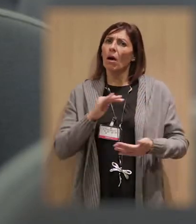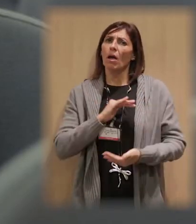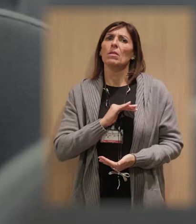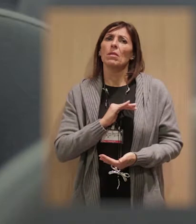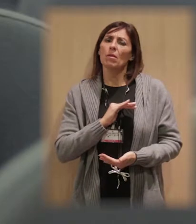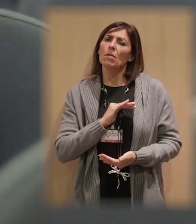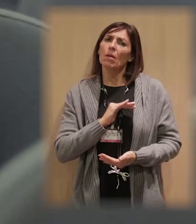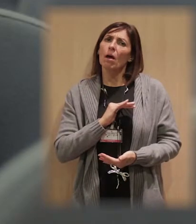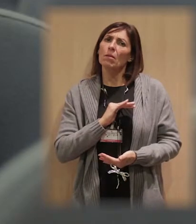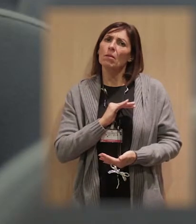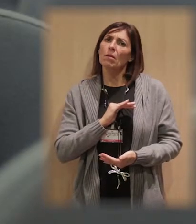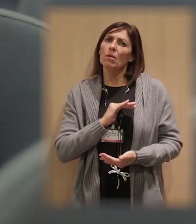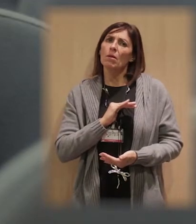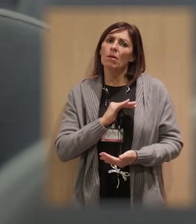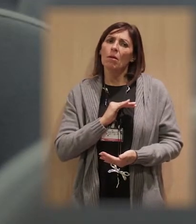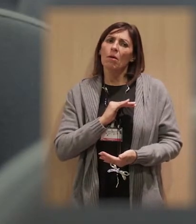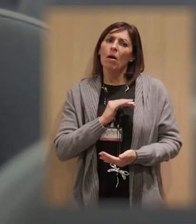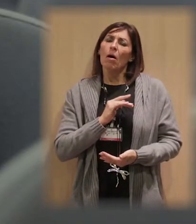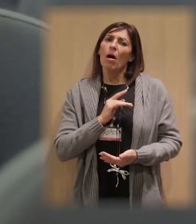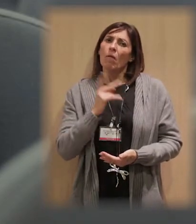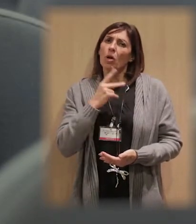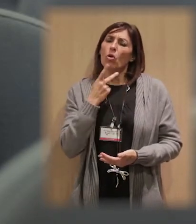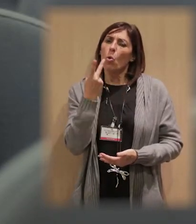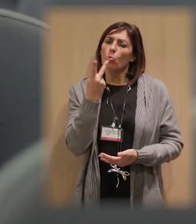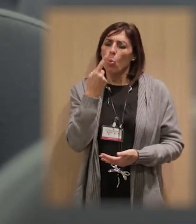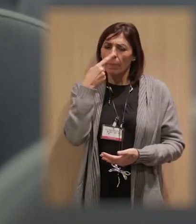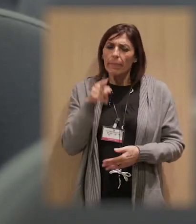candidati per sostanzialmente due tipologie